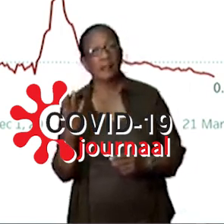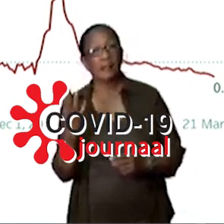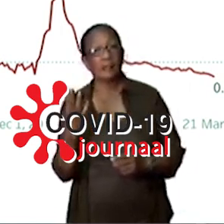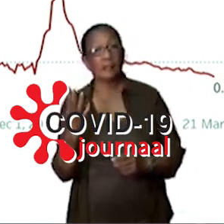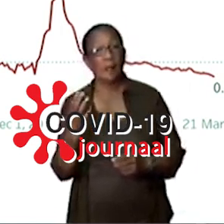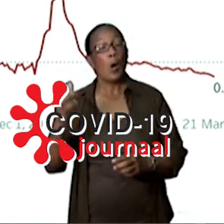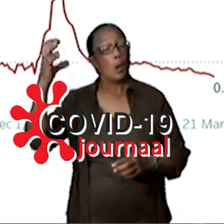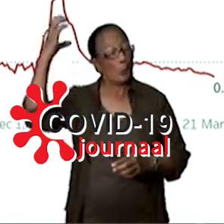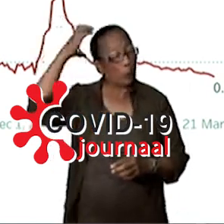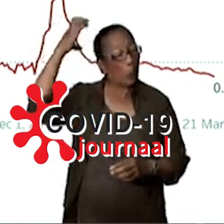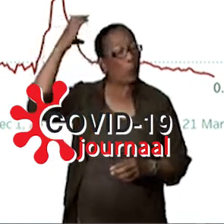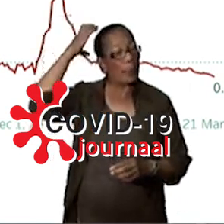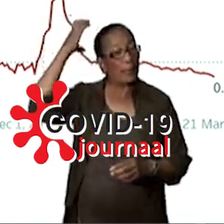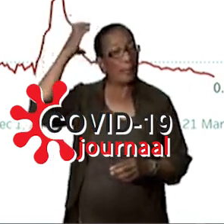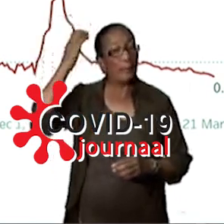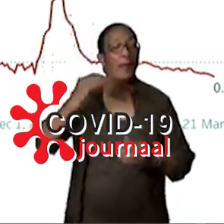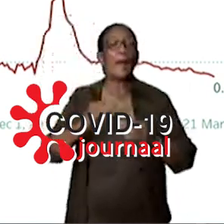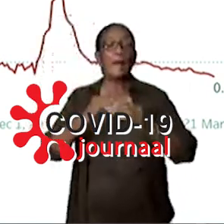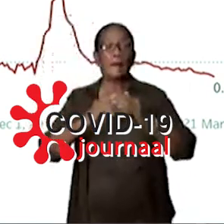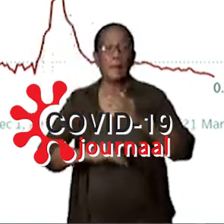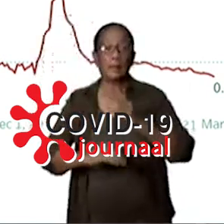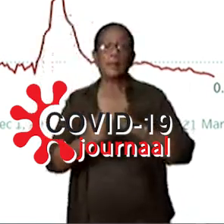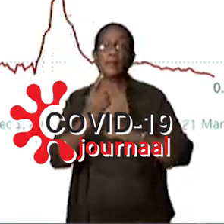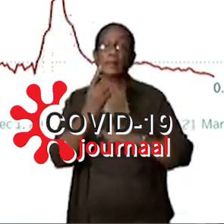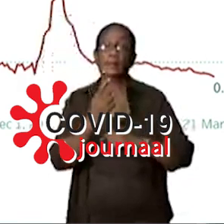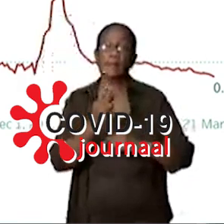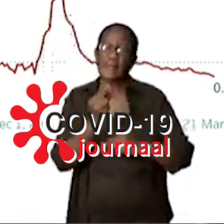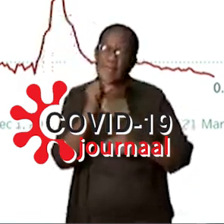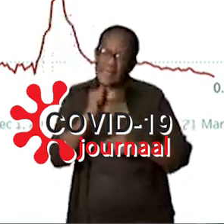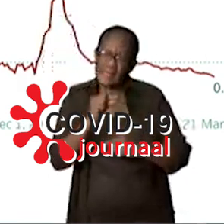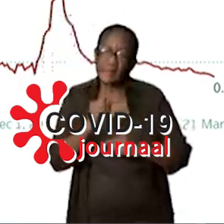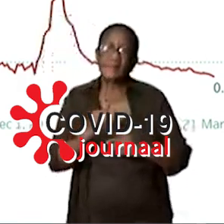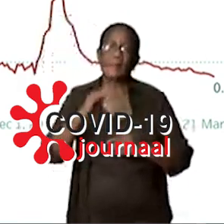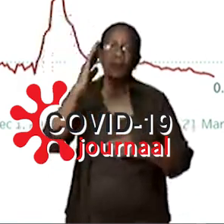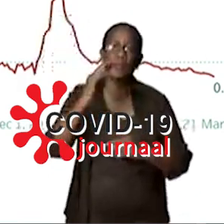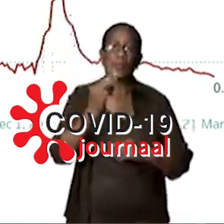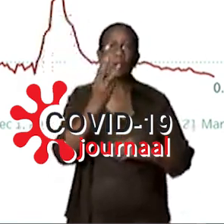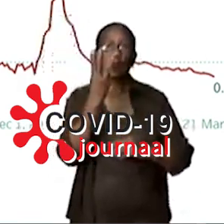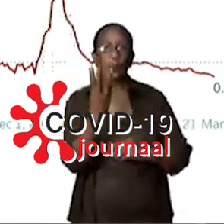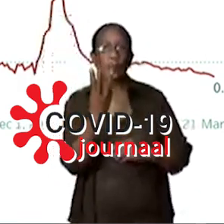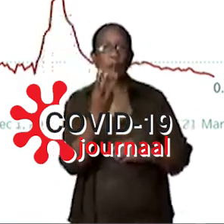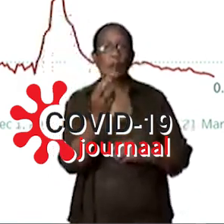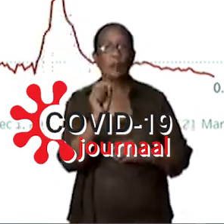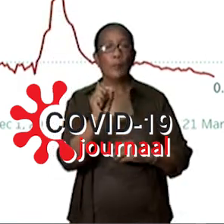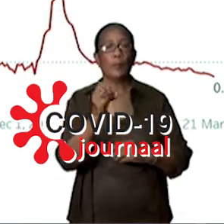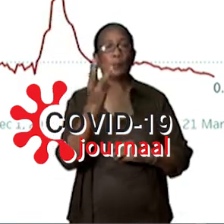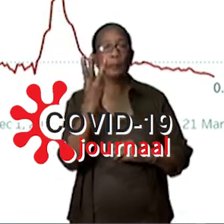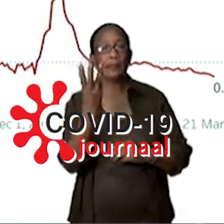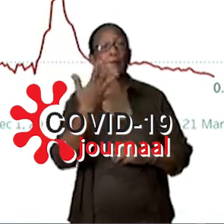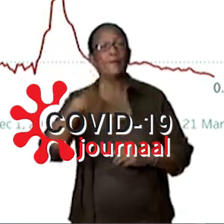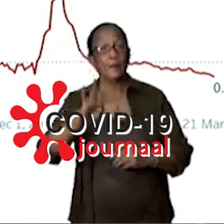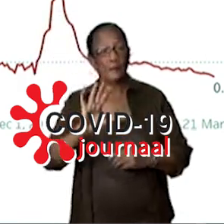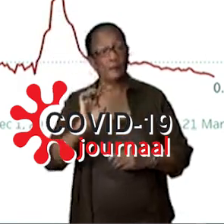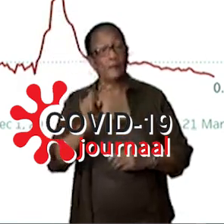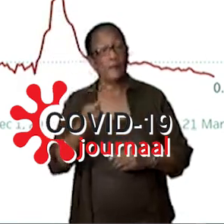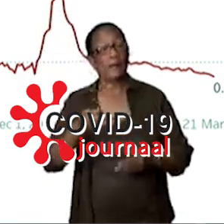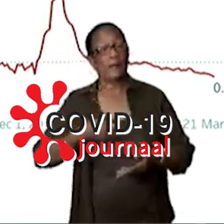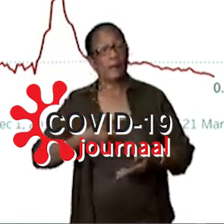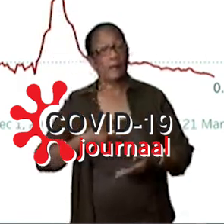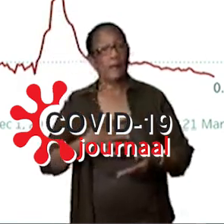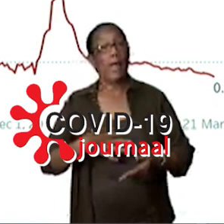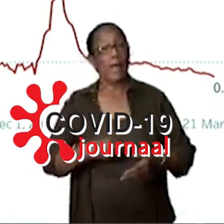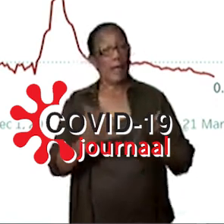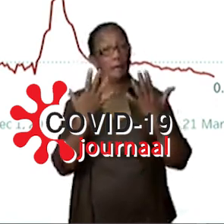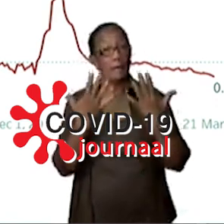elke case je minder dan een case, ietsje meer dan een case, 0,53 cases kan krijgen. Dus als je 10 hebt,